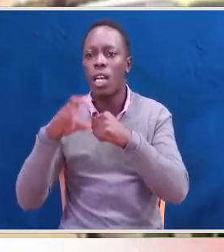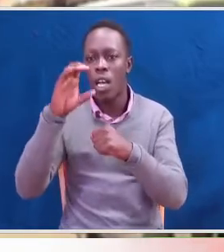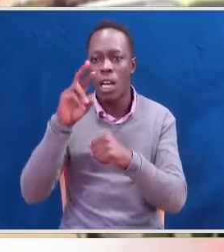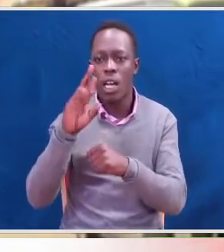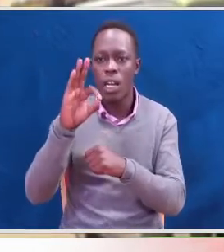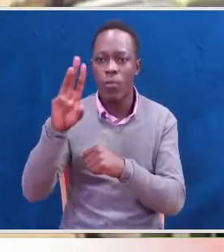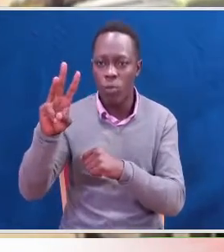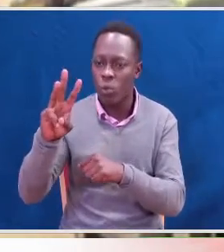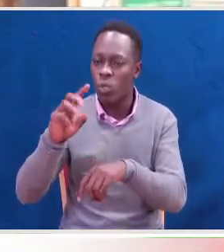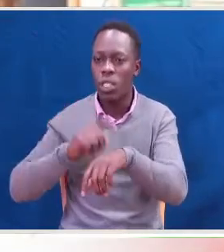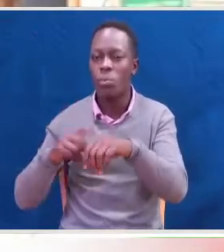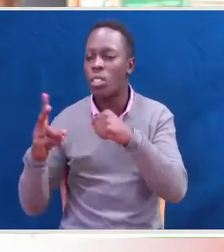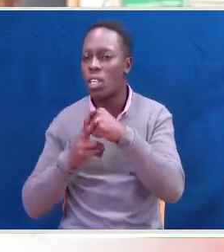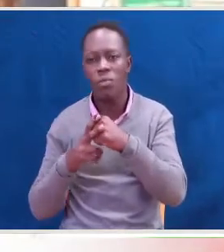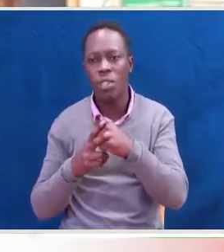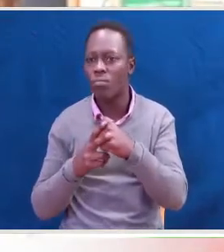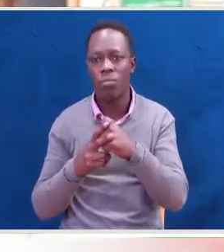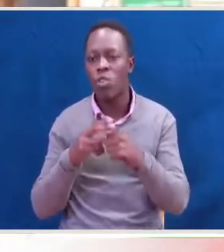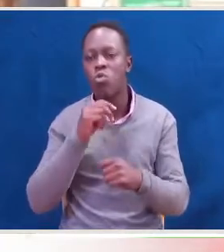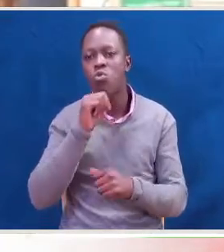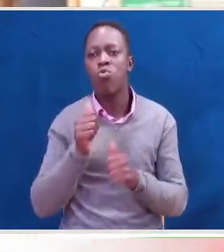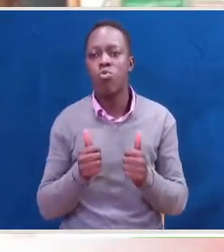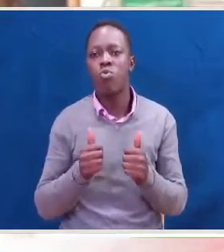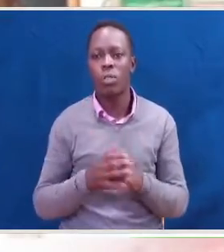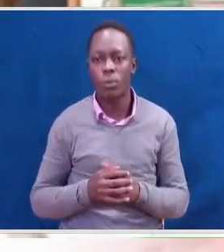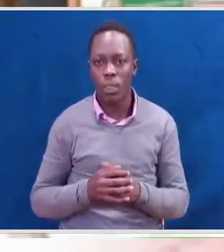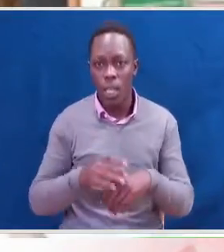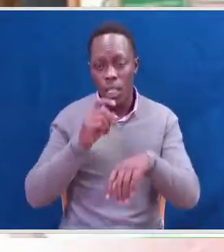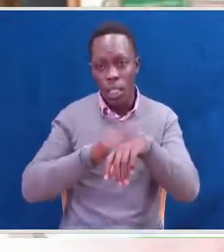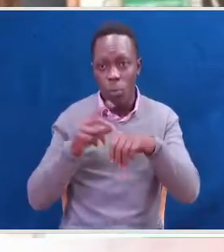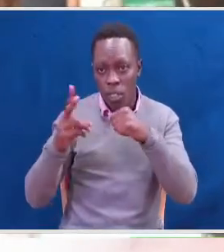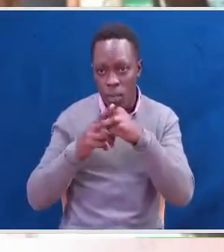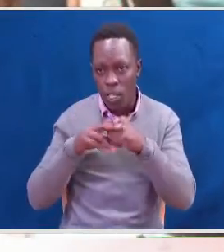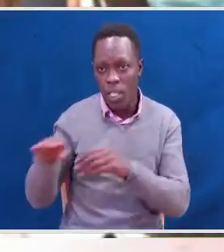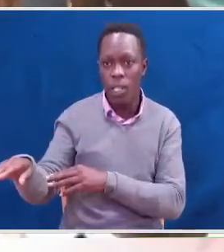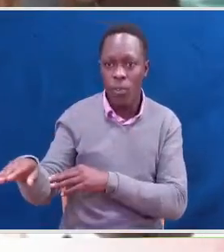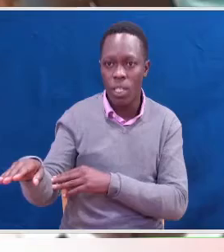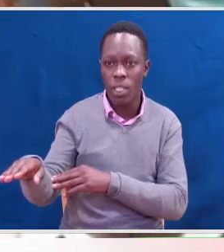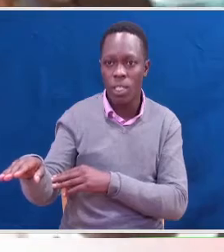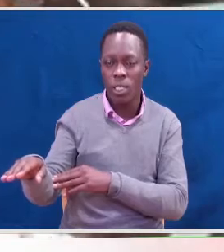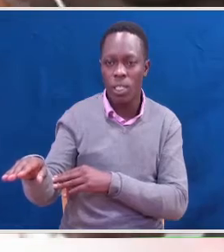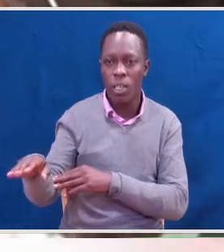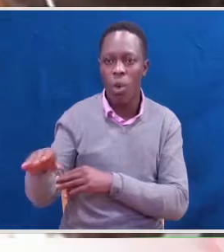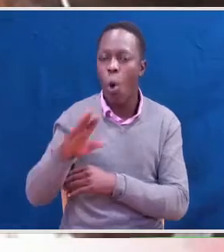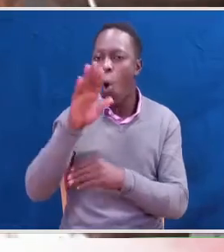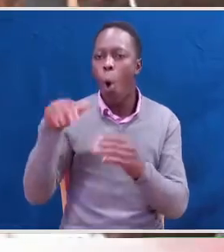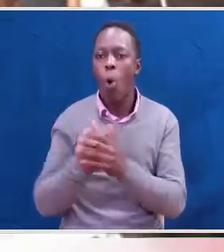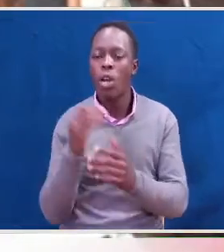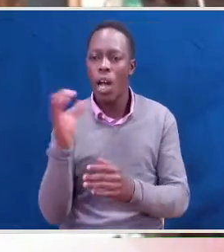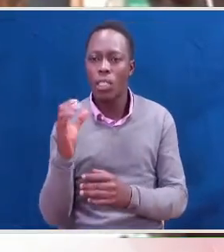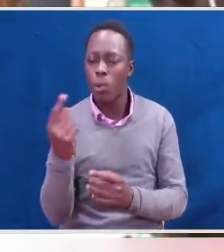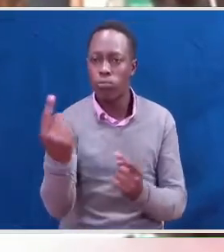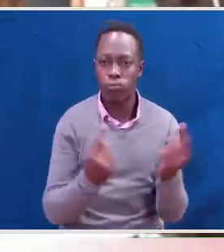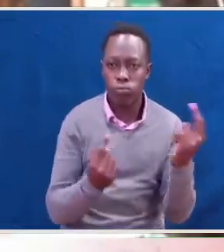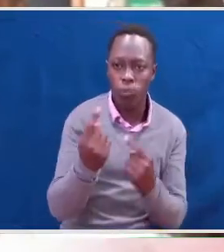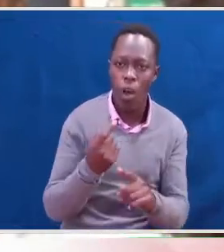1 itawakosesha amani. Kama mfanyabiashara akifika masaa saa 1 jioni, masaa 12 saa 1 jioni, ndio wateja wanakuja wanatoka